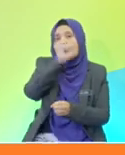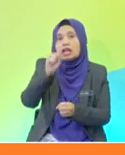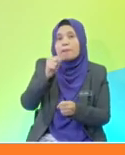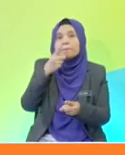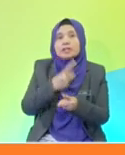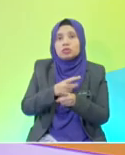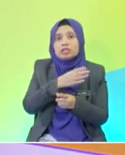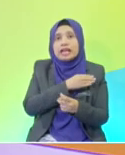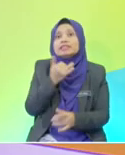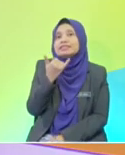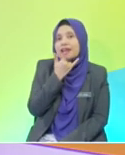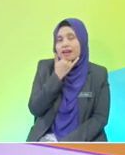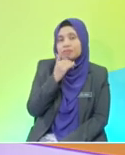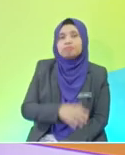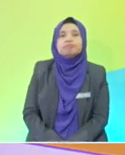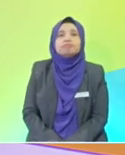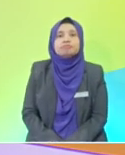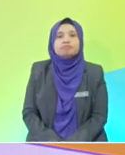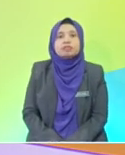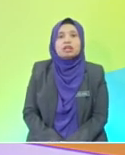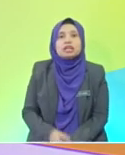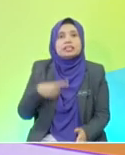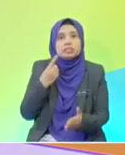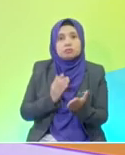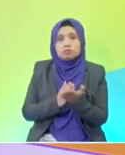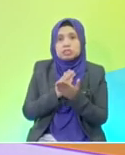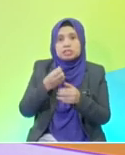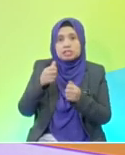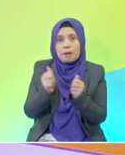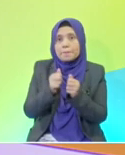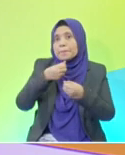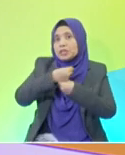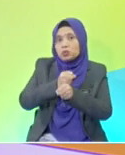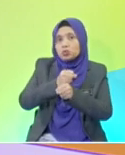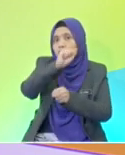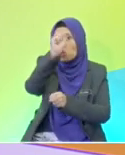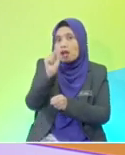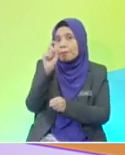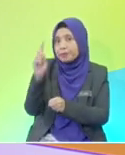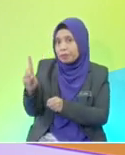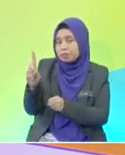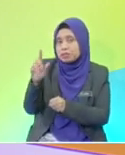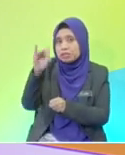dan salah Oke kita teruskan dengan bentuk soal yang pertama